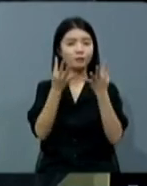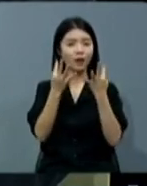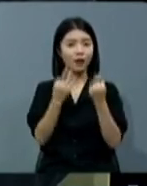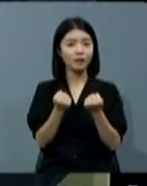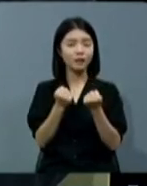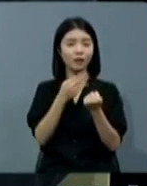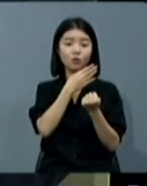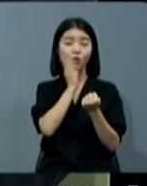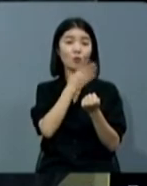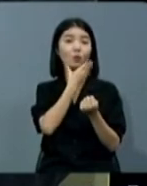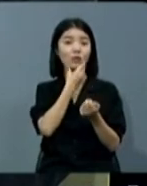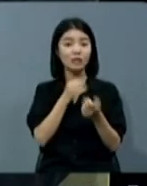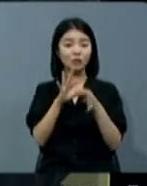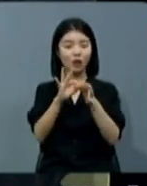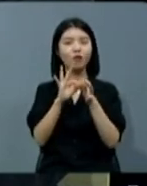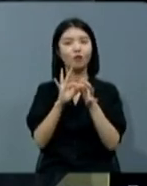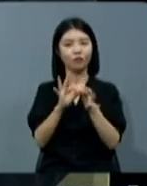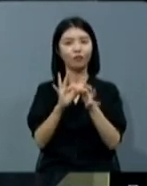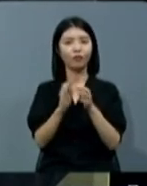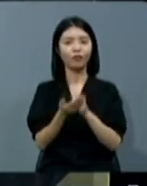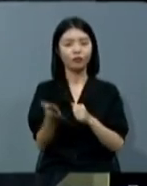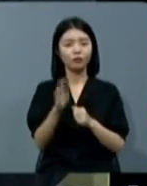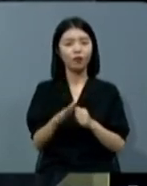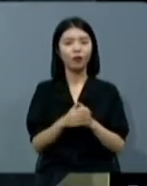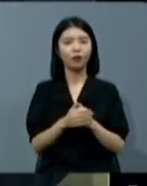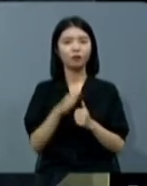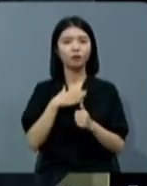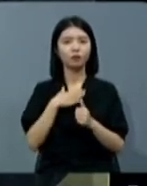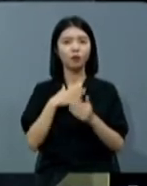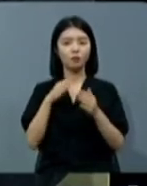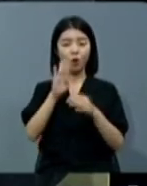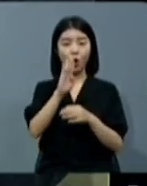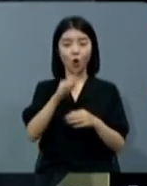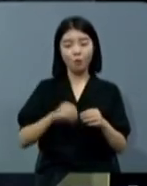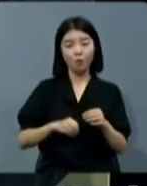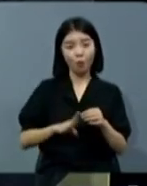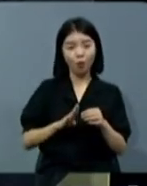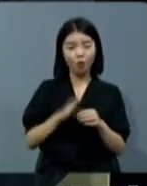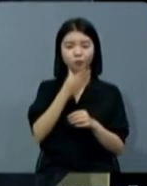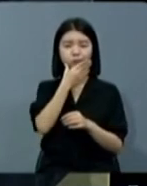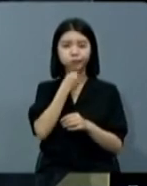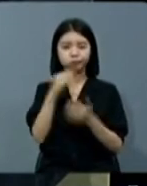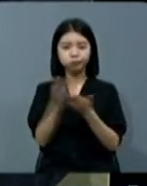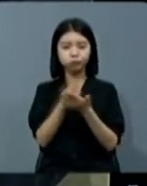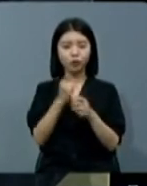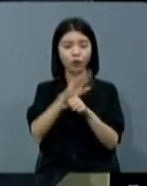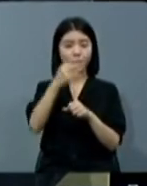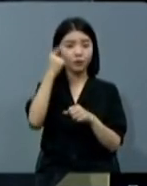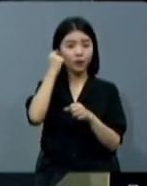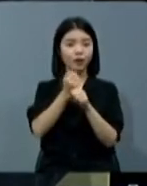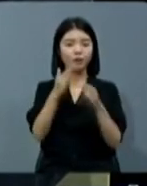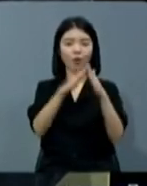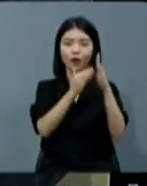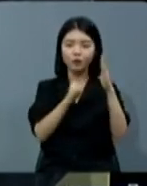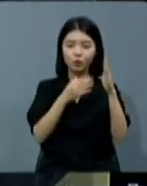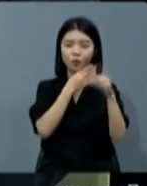저는 노인복지 관련일 겁니다. 네. 그래서 저는 보건하고 복지는 분리한다고 생각하는데 이 복지 쪽에 가족,